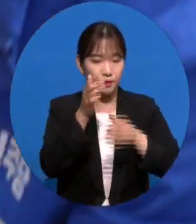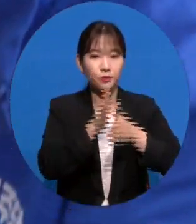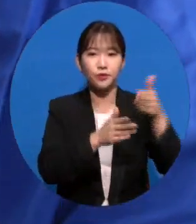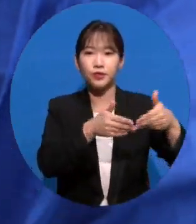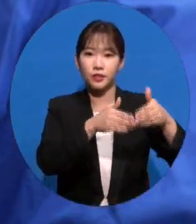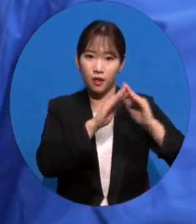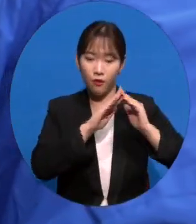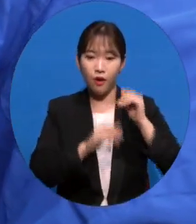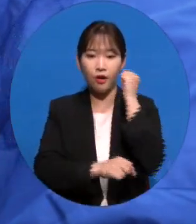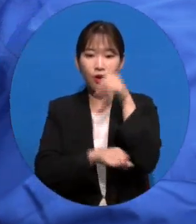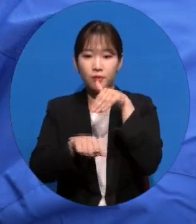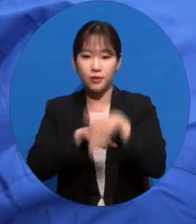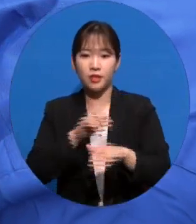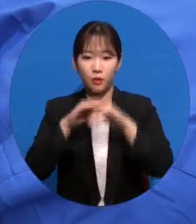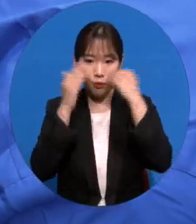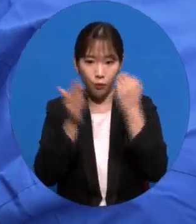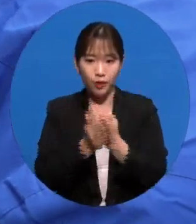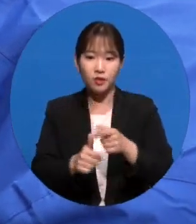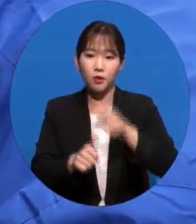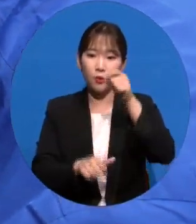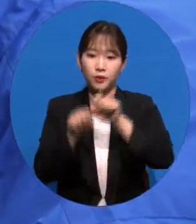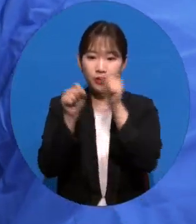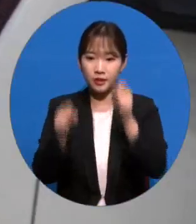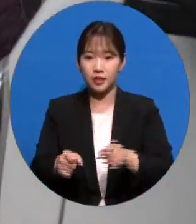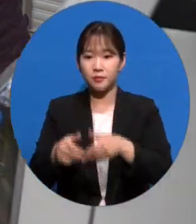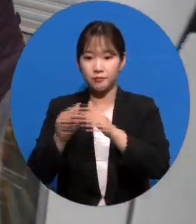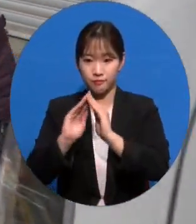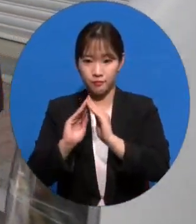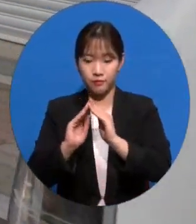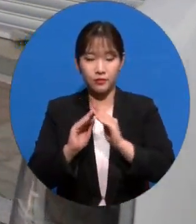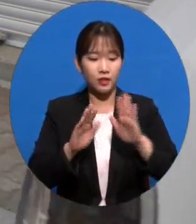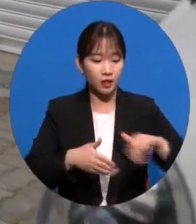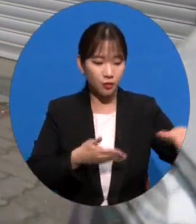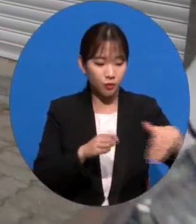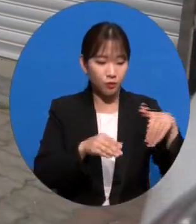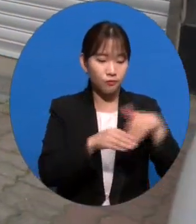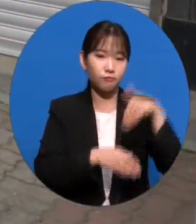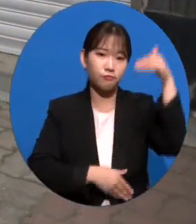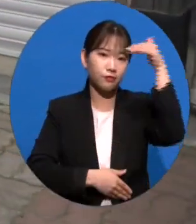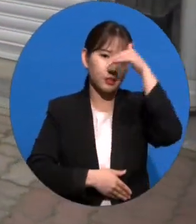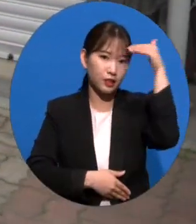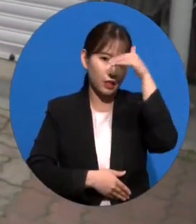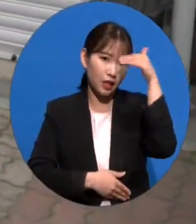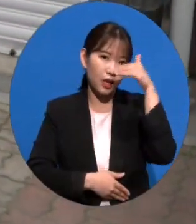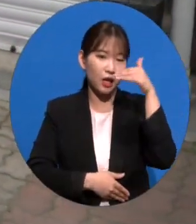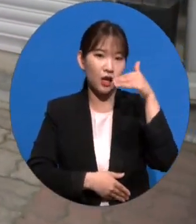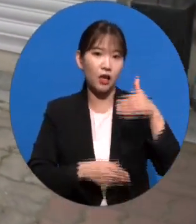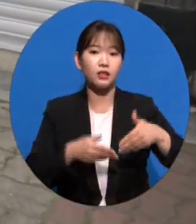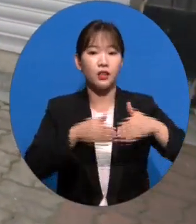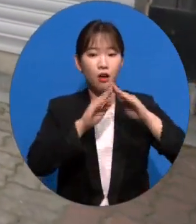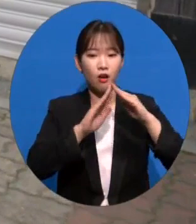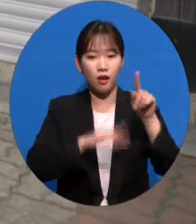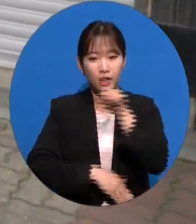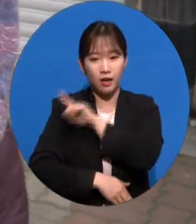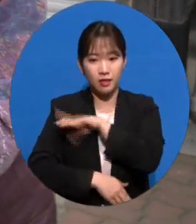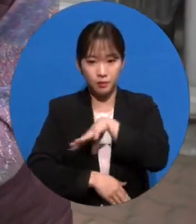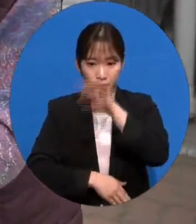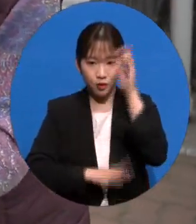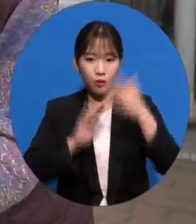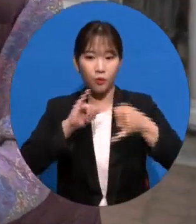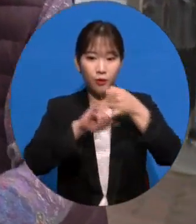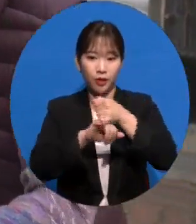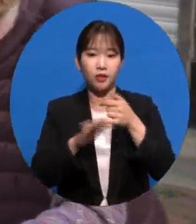건설과 영암형 완전 고용 시스템 구축, 남도 문화 관광의 허브 조성을 최우선